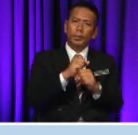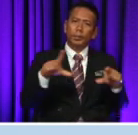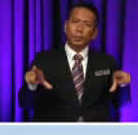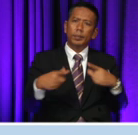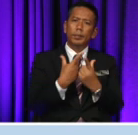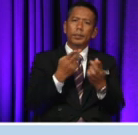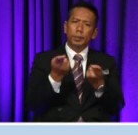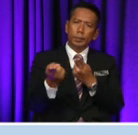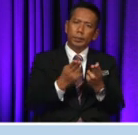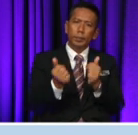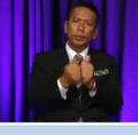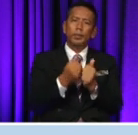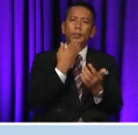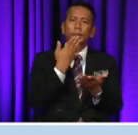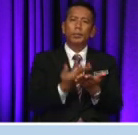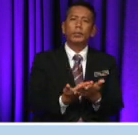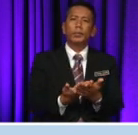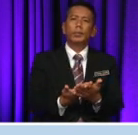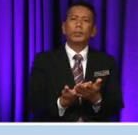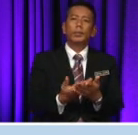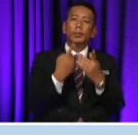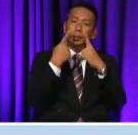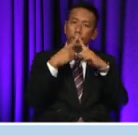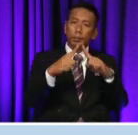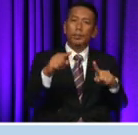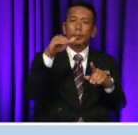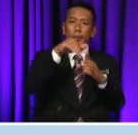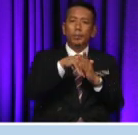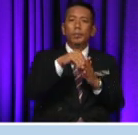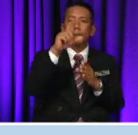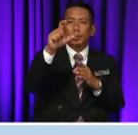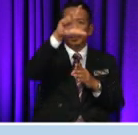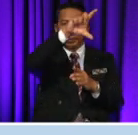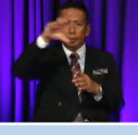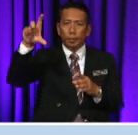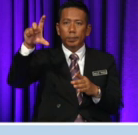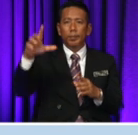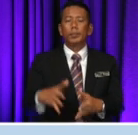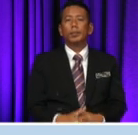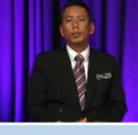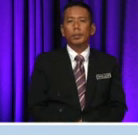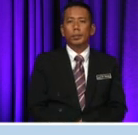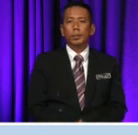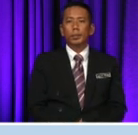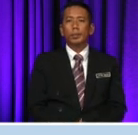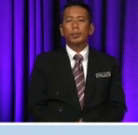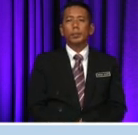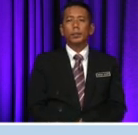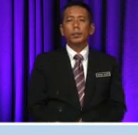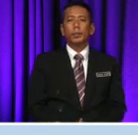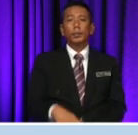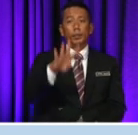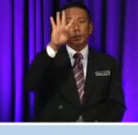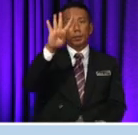pengurusan dengan baik jadi jawab dalam satu perenggan Oke jadi Bapak Marga 4